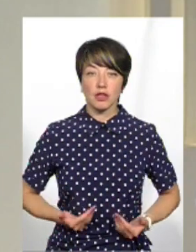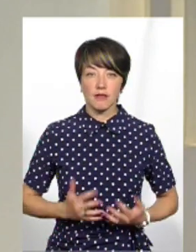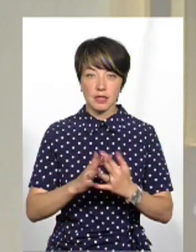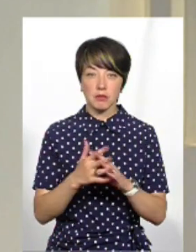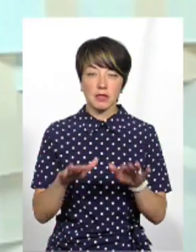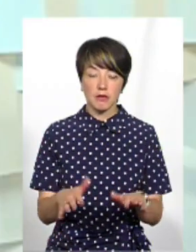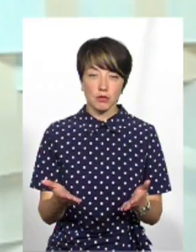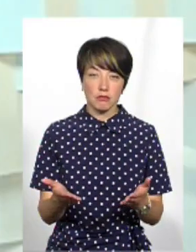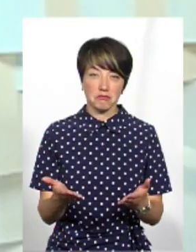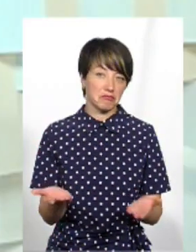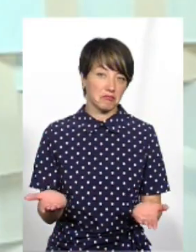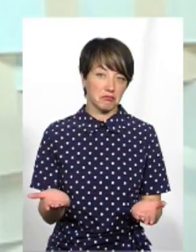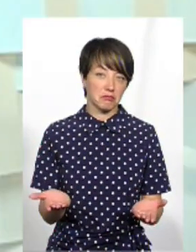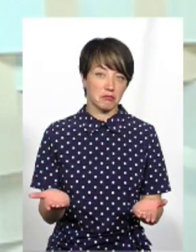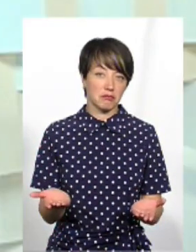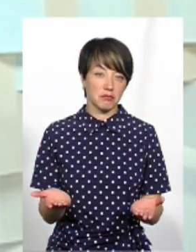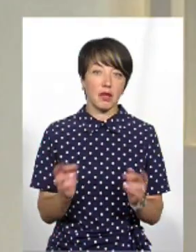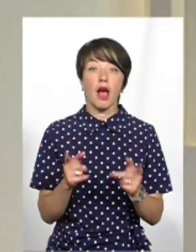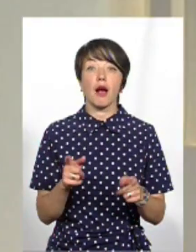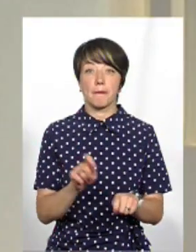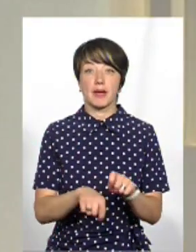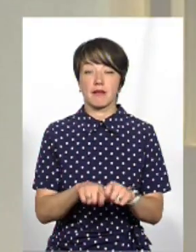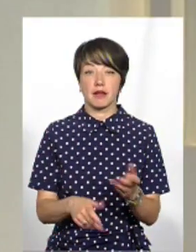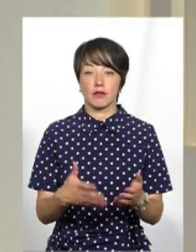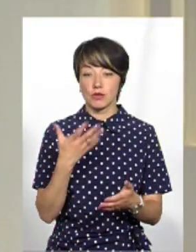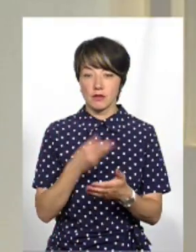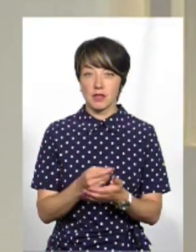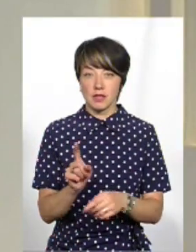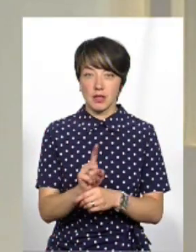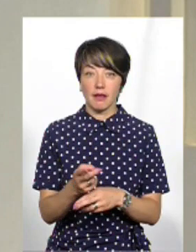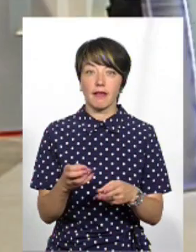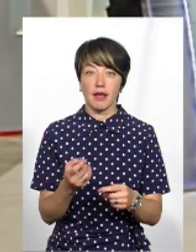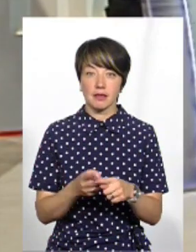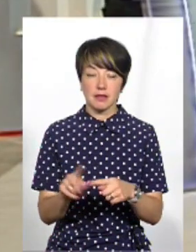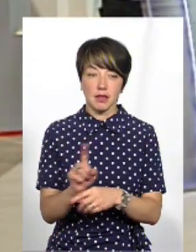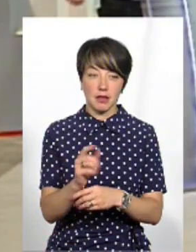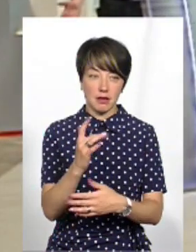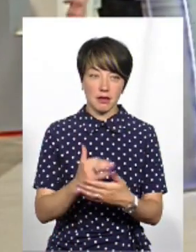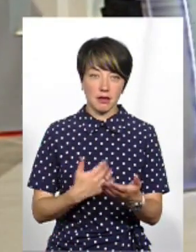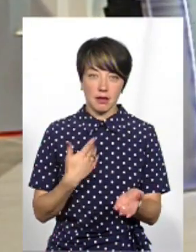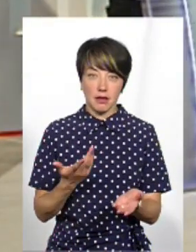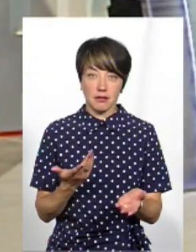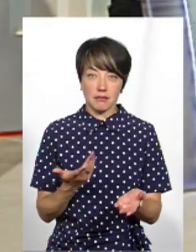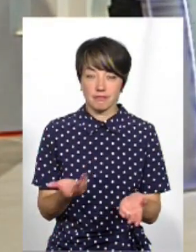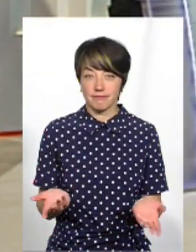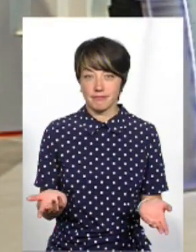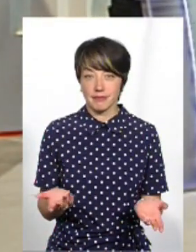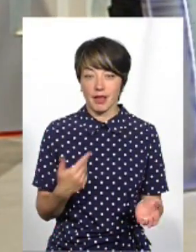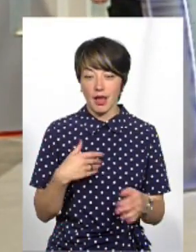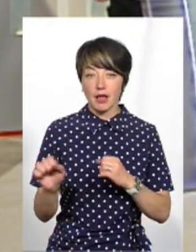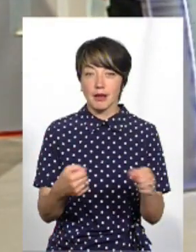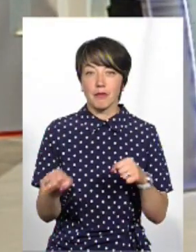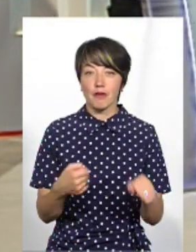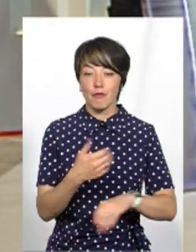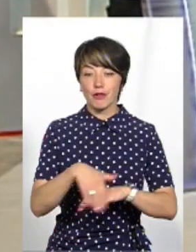життя у сільській місцевості. Як його поміряти? У кожного свій стандарт. Де ці стандарти? Я собі замів, напевно, подвір'я,